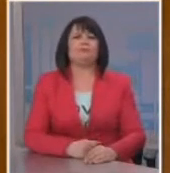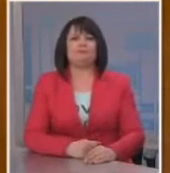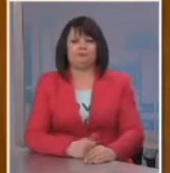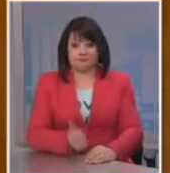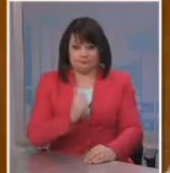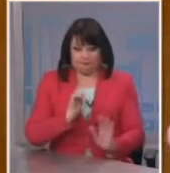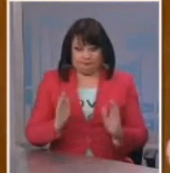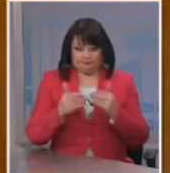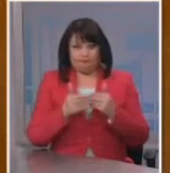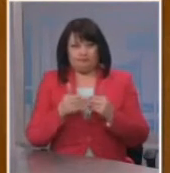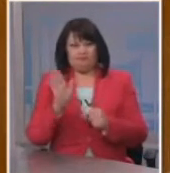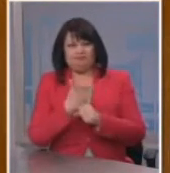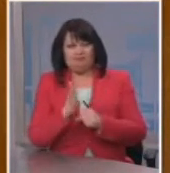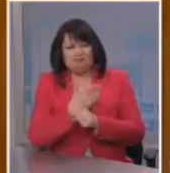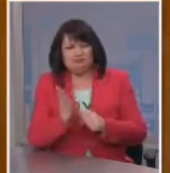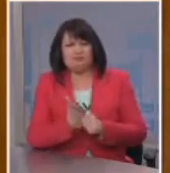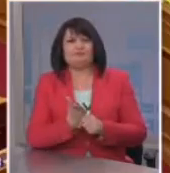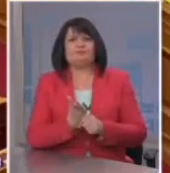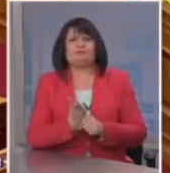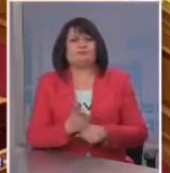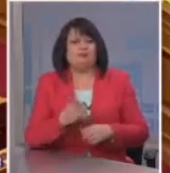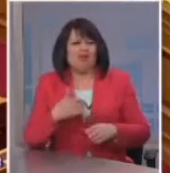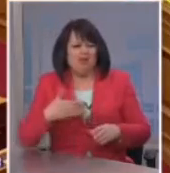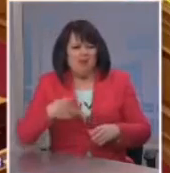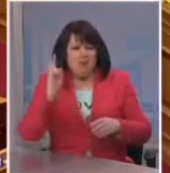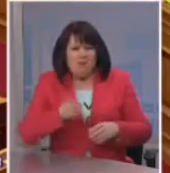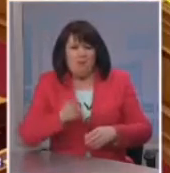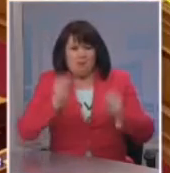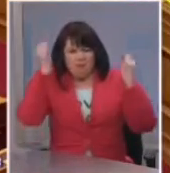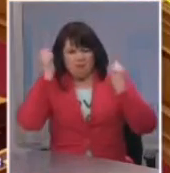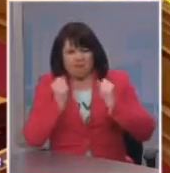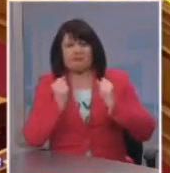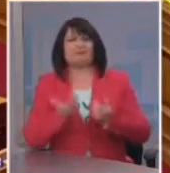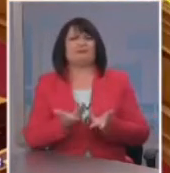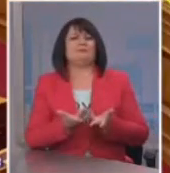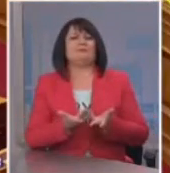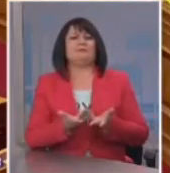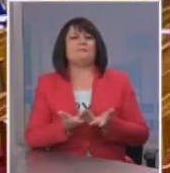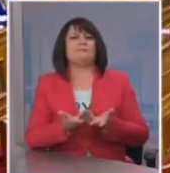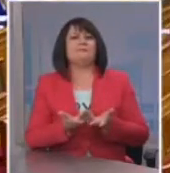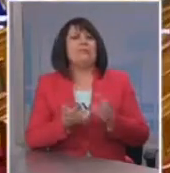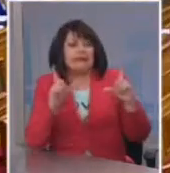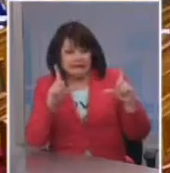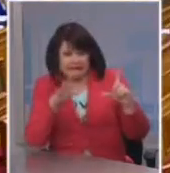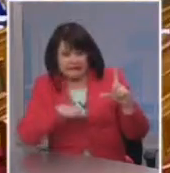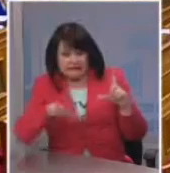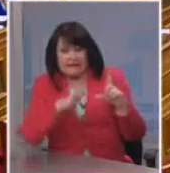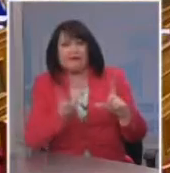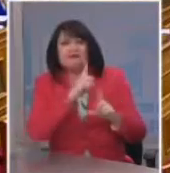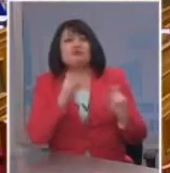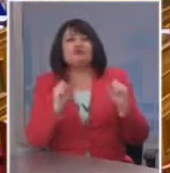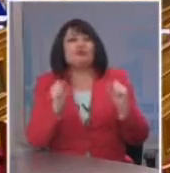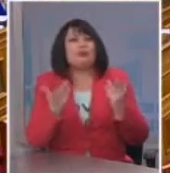Εσωστρέφεια λοιπόν, καταστροφολογία, δαιμονολογία, αδυναμία σύλληψης της μεγάλης εικόνας μέσα στο οποίο ζούμε κι